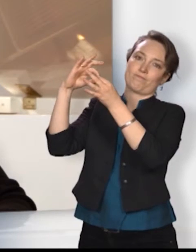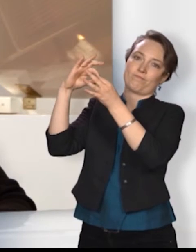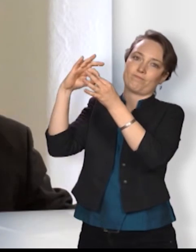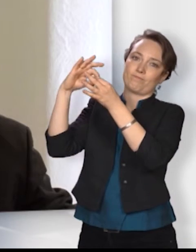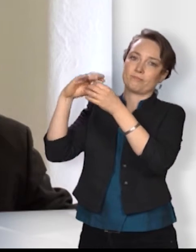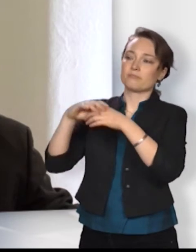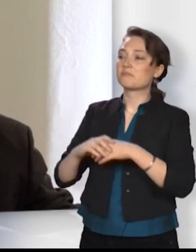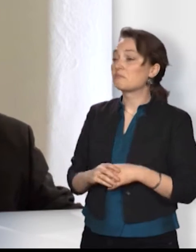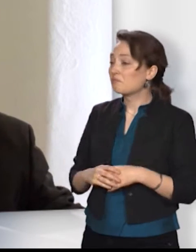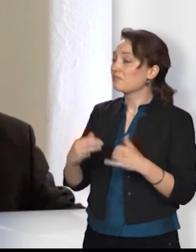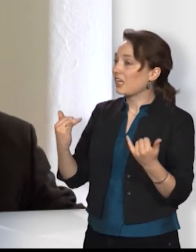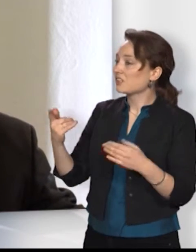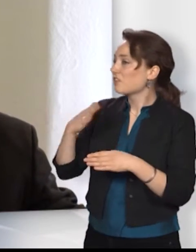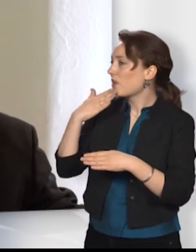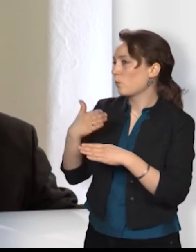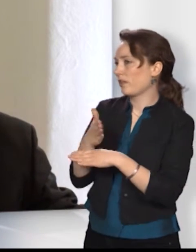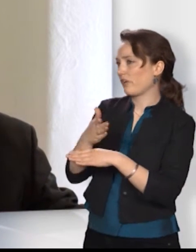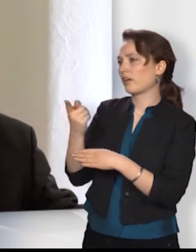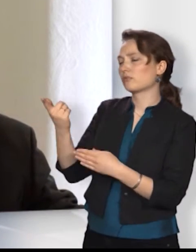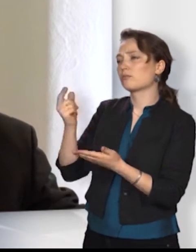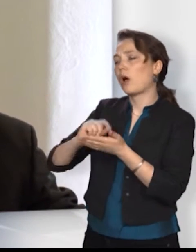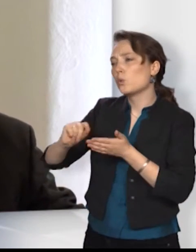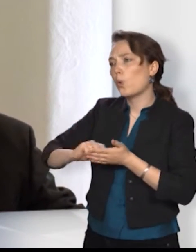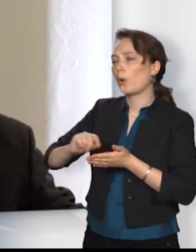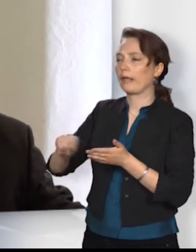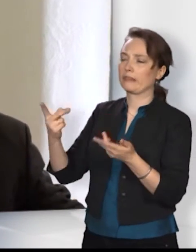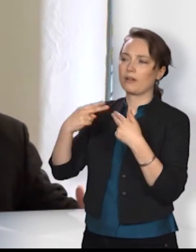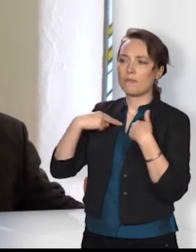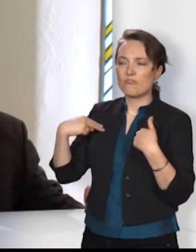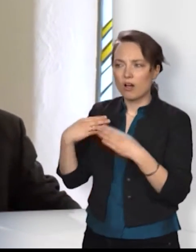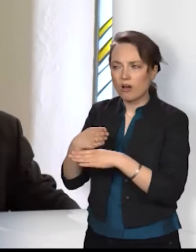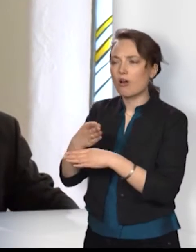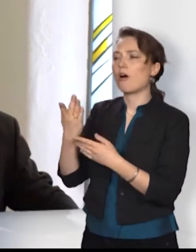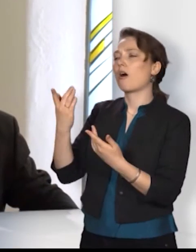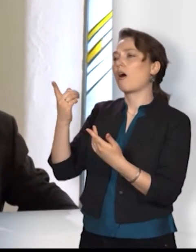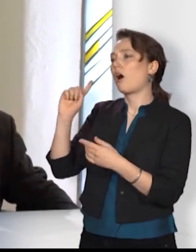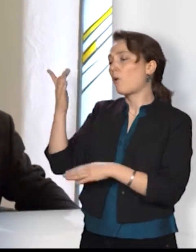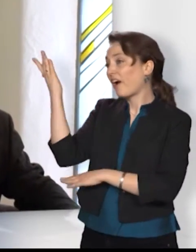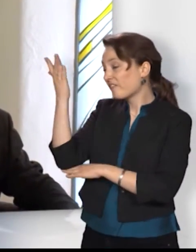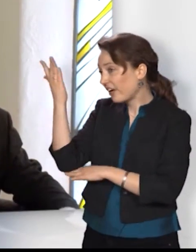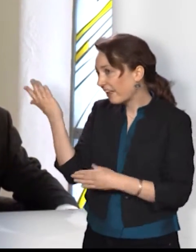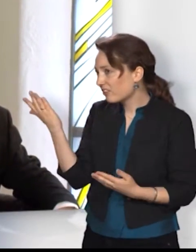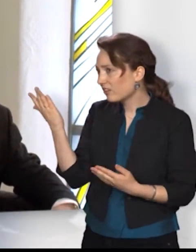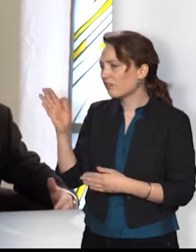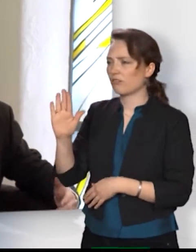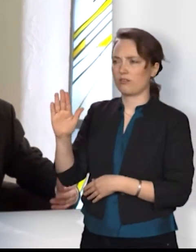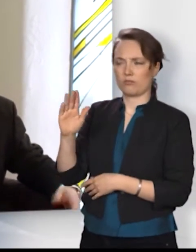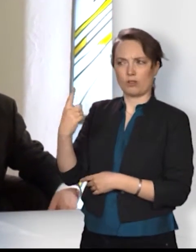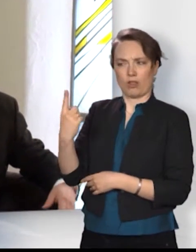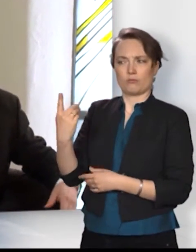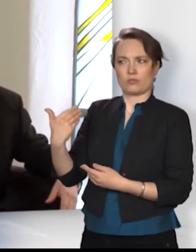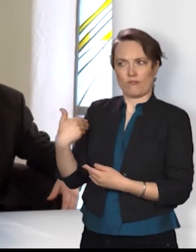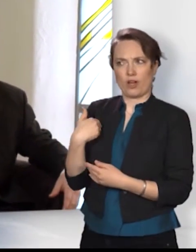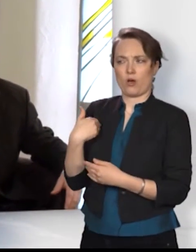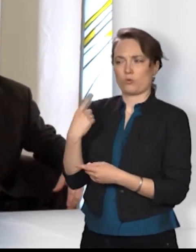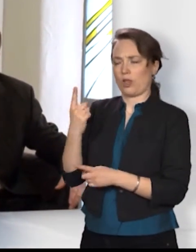Kraft. Jetzt sind Sie als Autorin unterwegs, als Pfarrerin, viel als Referentin unterwegs, ja. Frau und